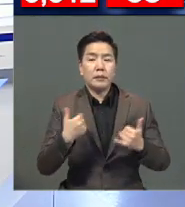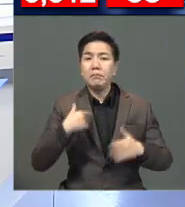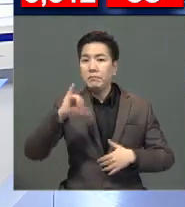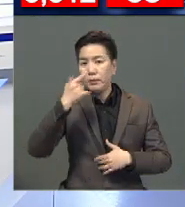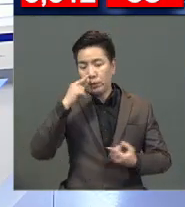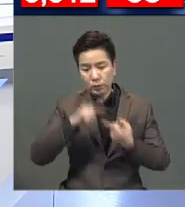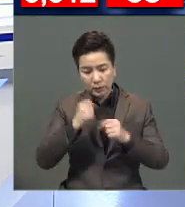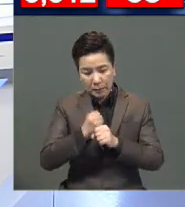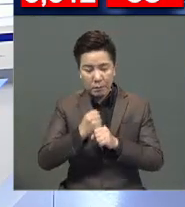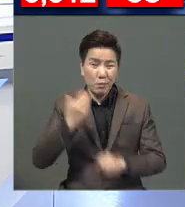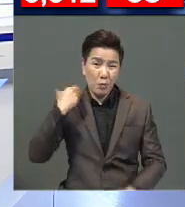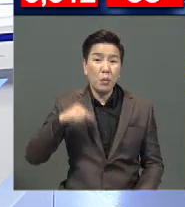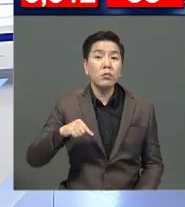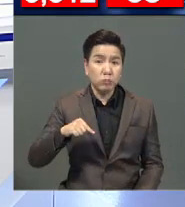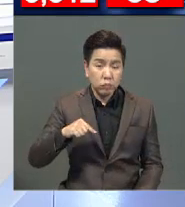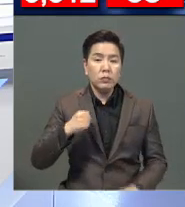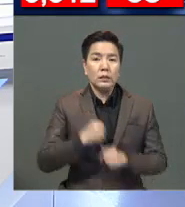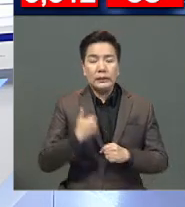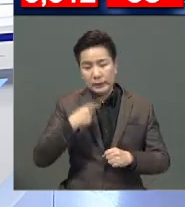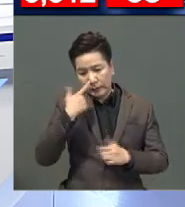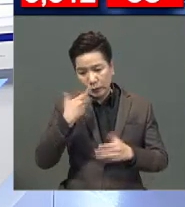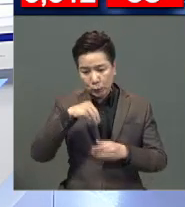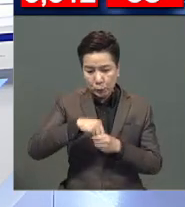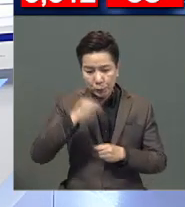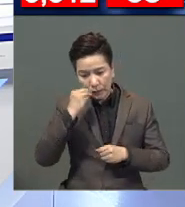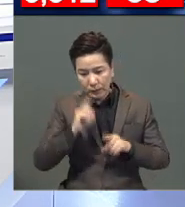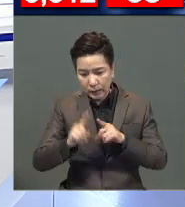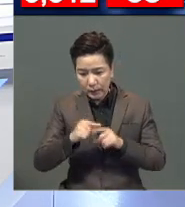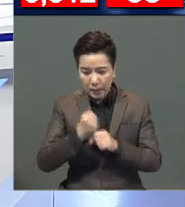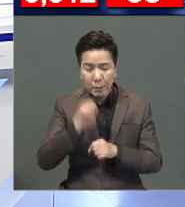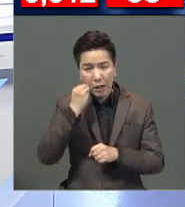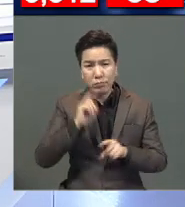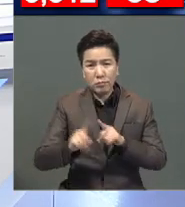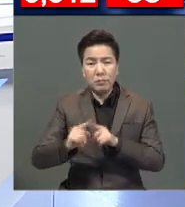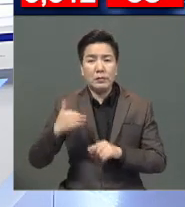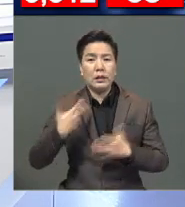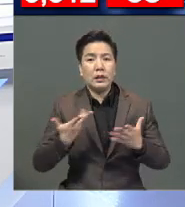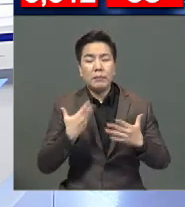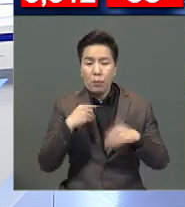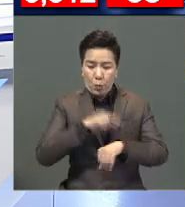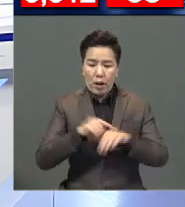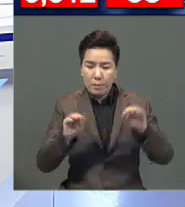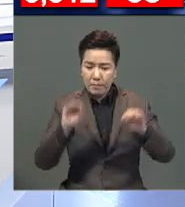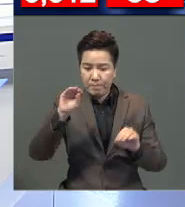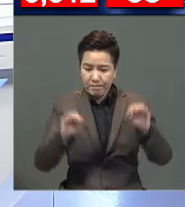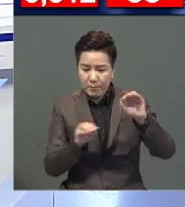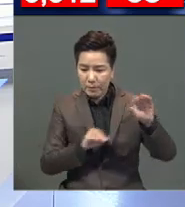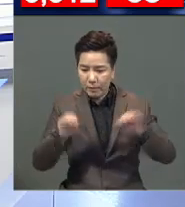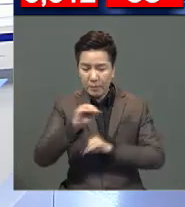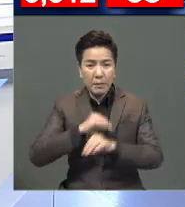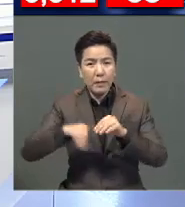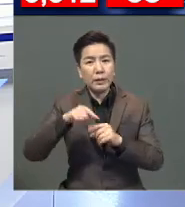บางทีงานที่เคยทำเนี่ยอาจจะบางคนยังทำอยู่บ้านอยู่ตอนนี้บวกสองผมก็ยังมีบ้างลืมสลับเวลาในการทำงาน